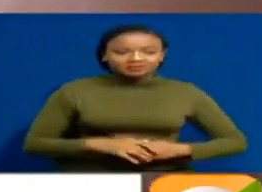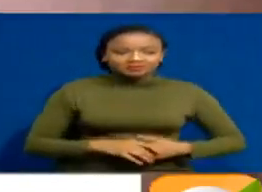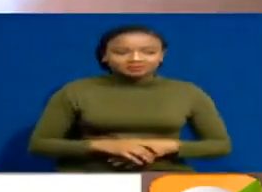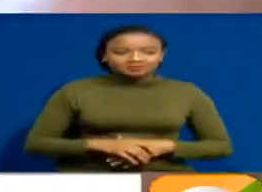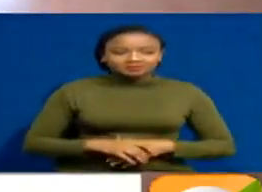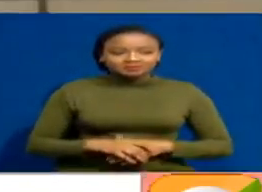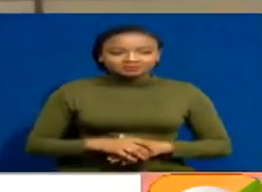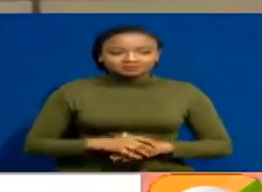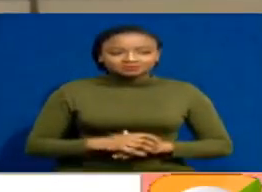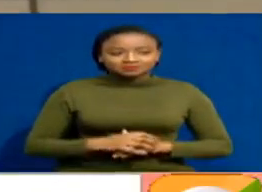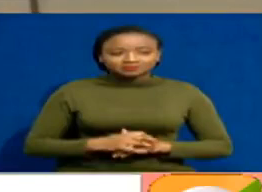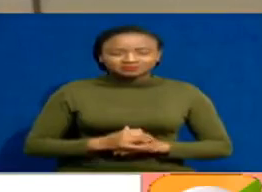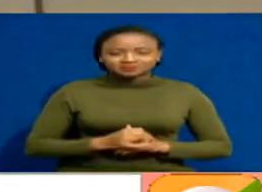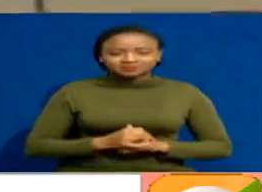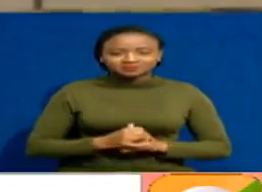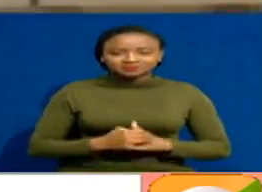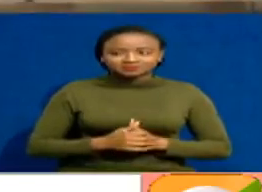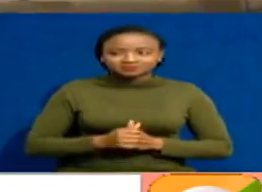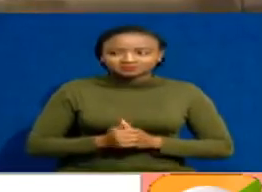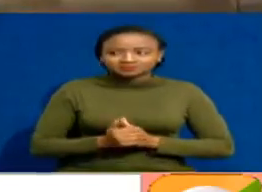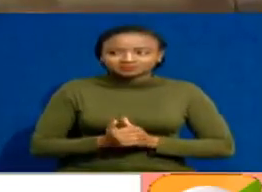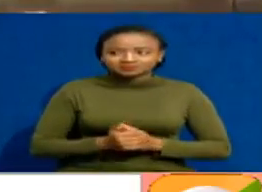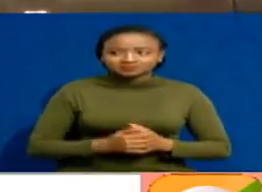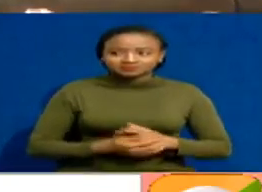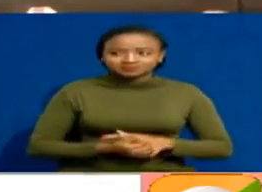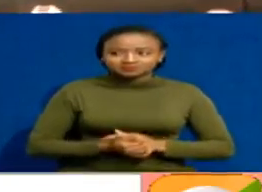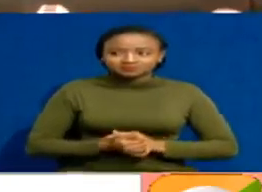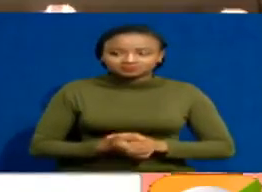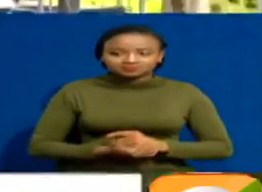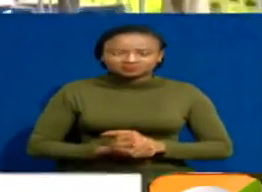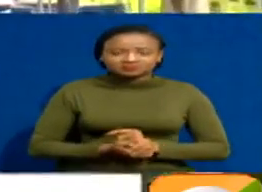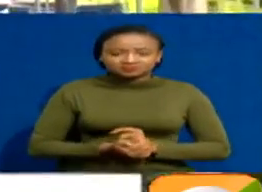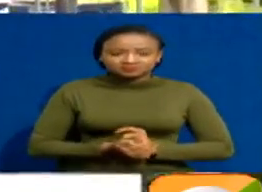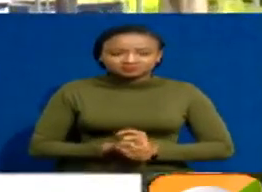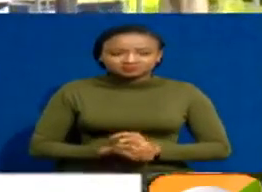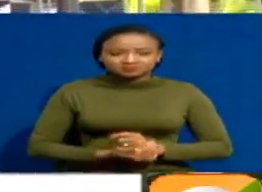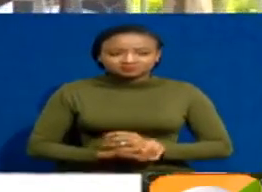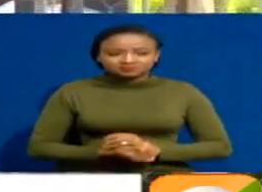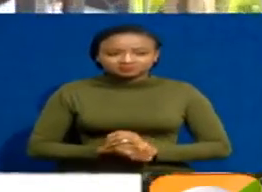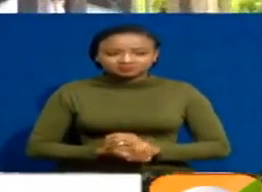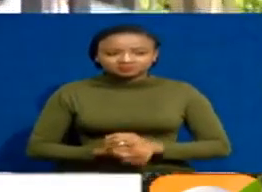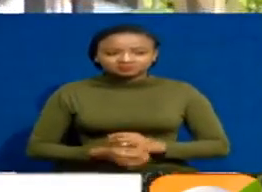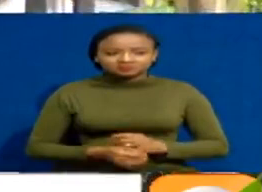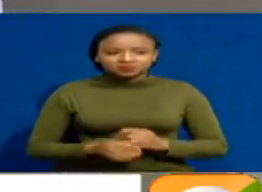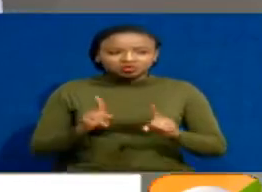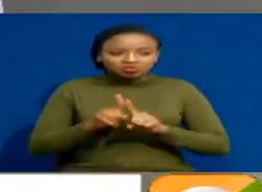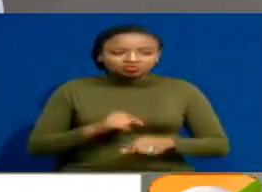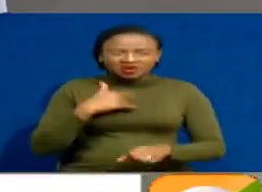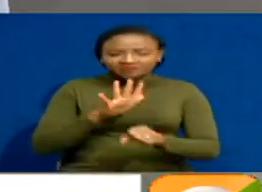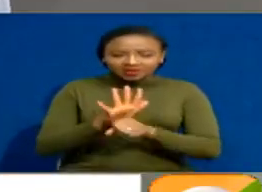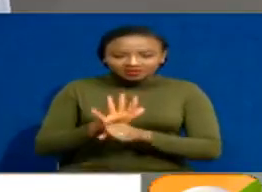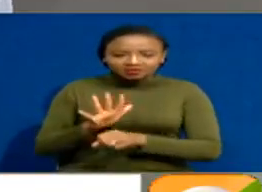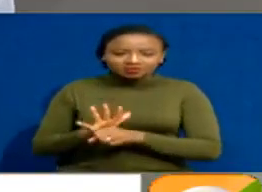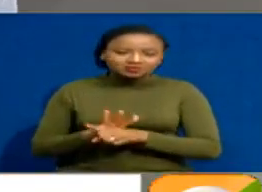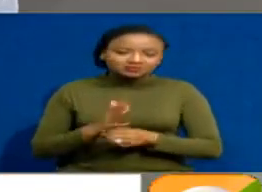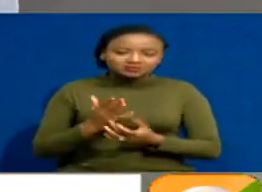tunaendelea tukiongezeka. Future ya healthcare, unless the government intervene, there's a lot yenye itaendelea